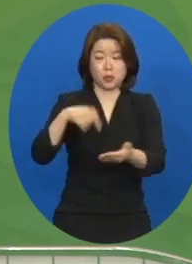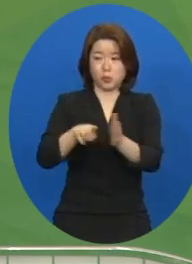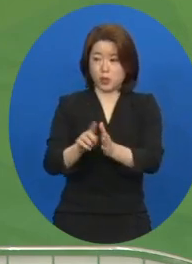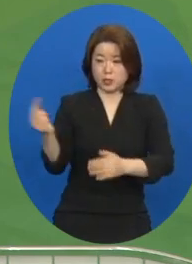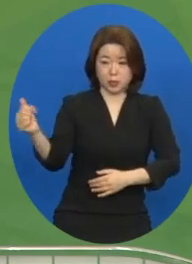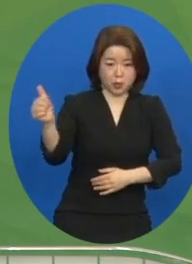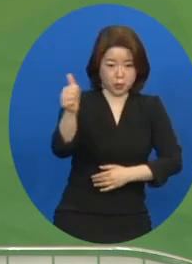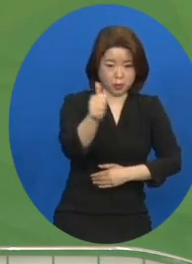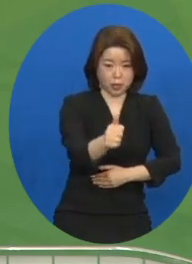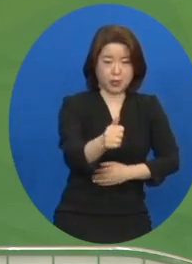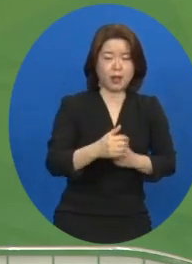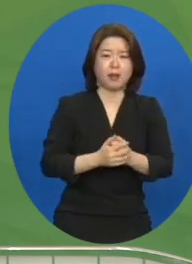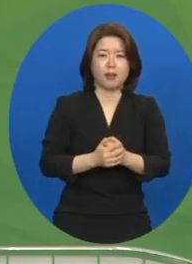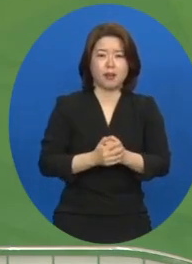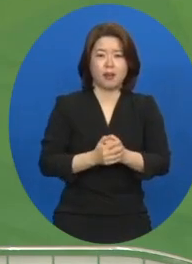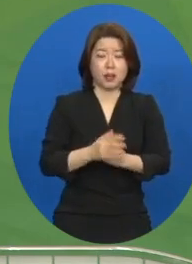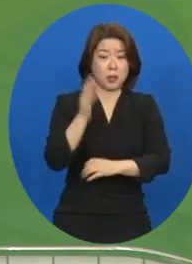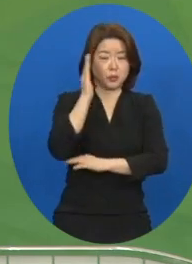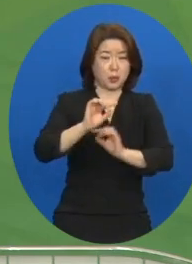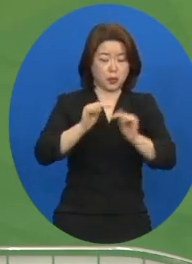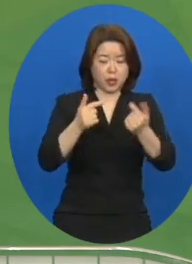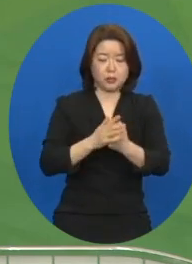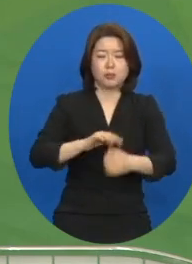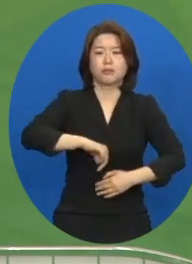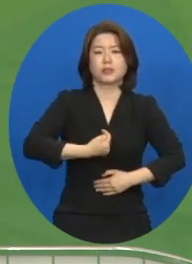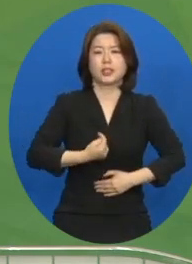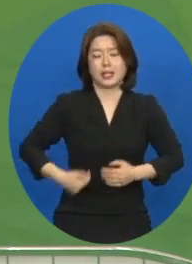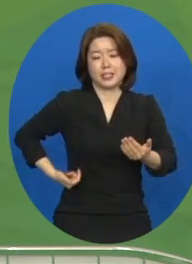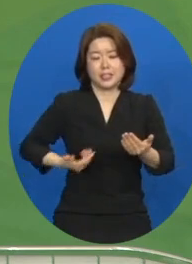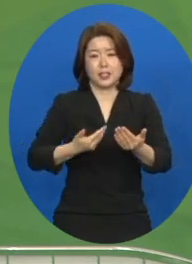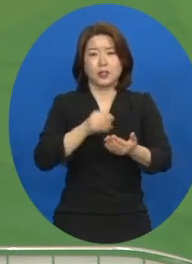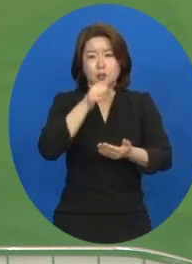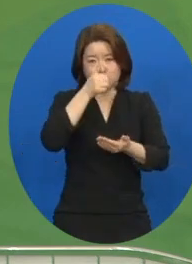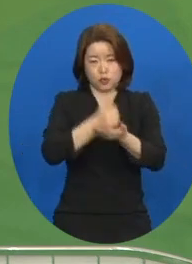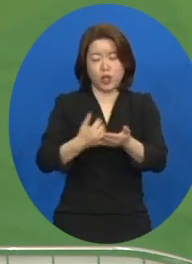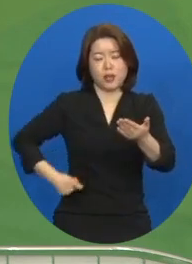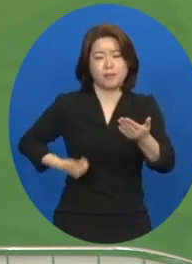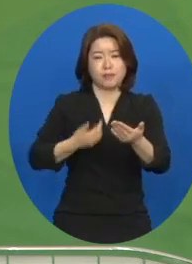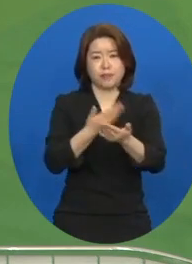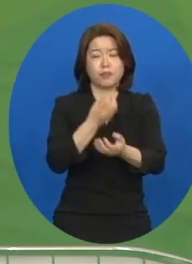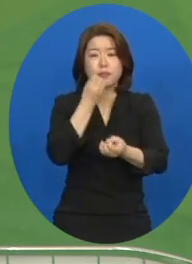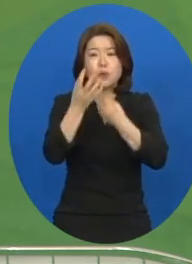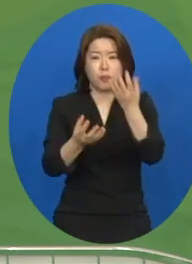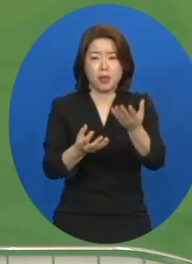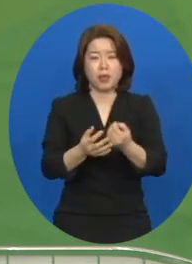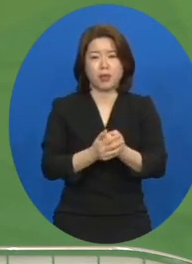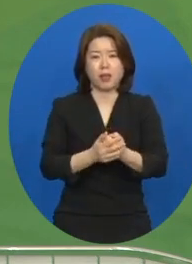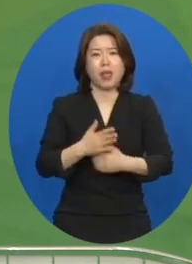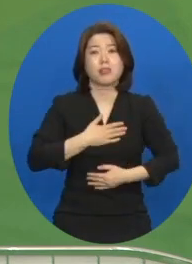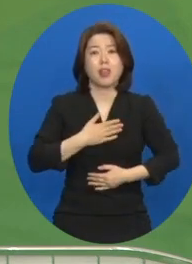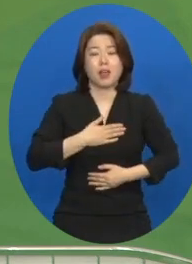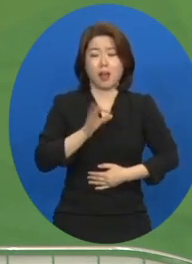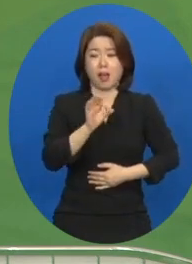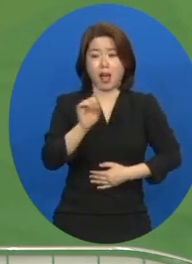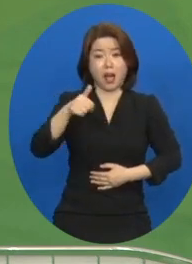나와서 자기 죄를 고백을 한 겁니다. 내가 아간입니다.